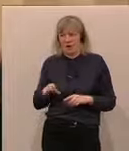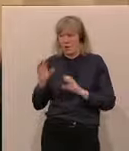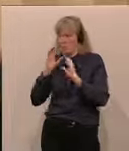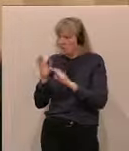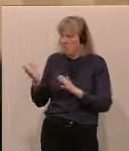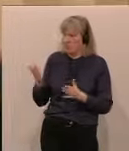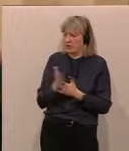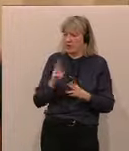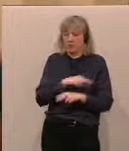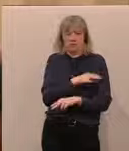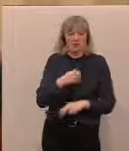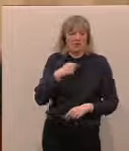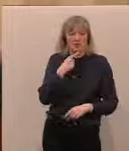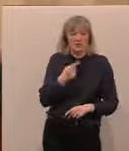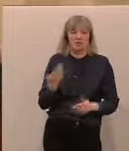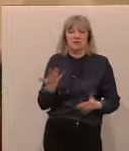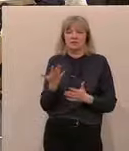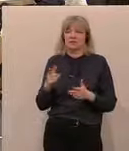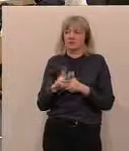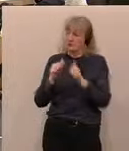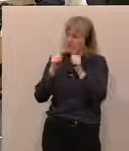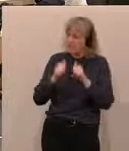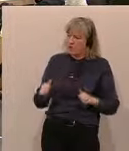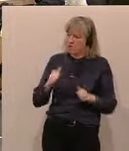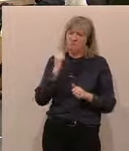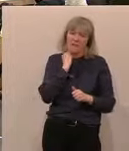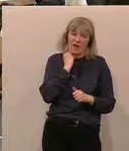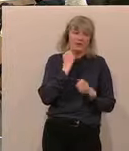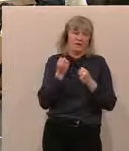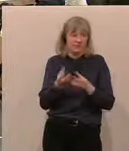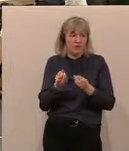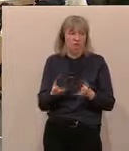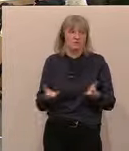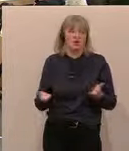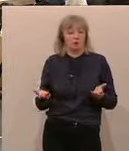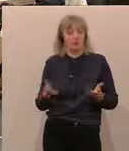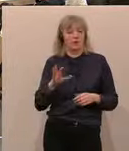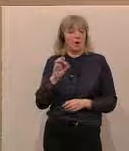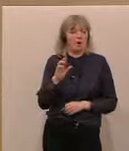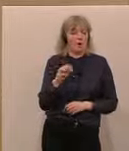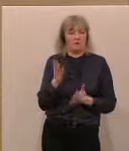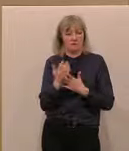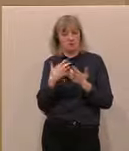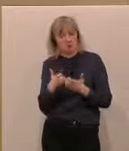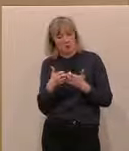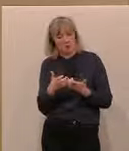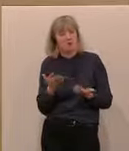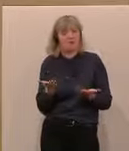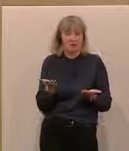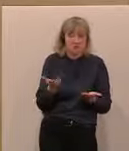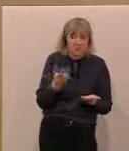ÖVP, der Bundeskanzler, der einmal gesagt hat, die ultimative Form der Falschinformation, die der ORF angeblich berichtet. Wir